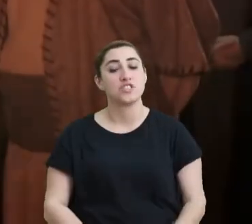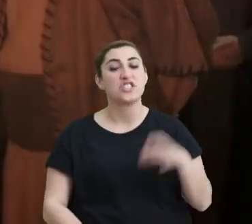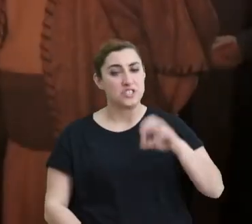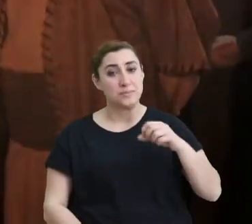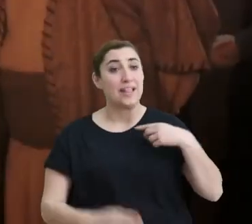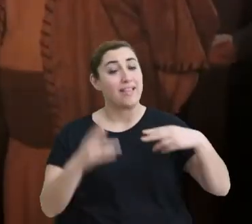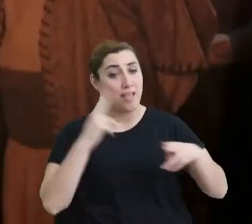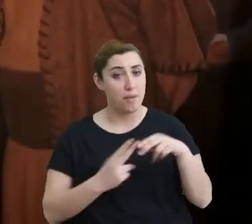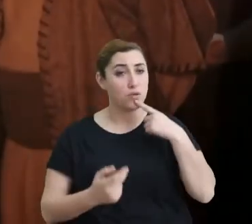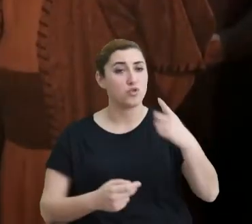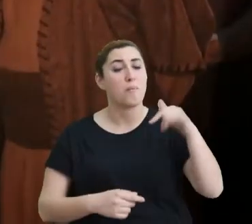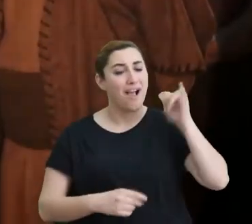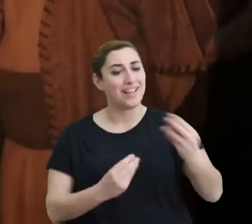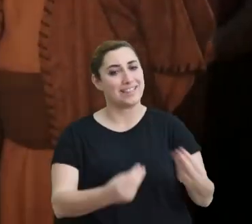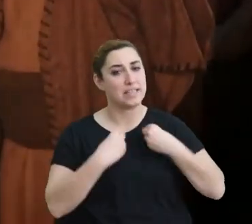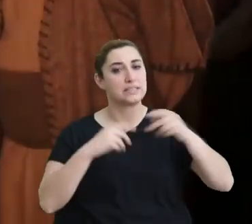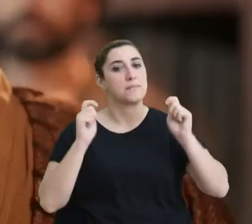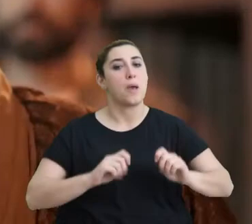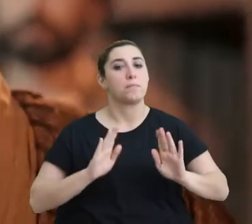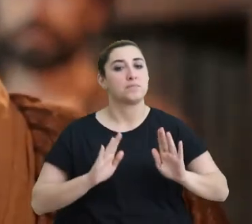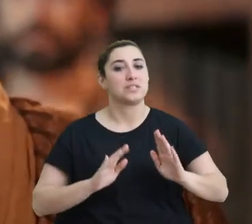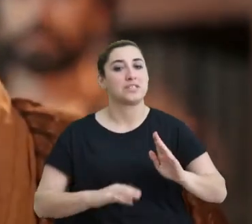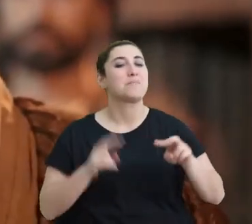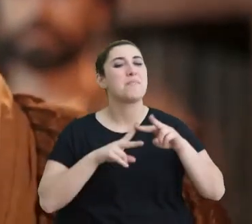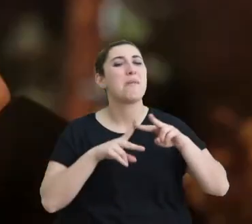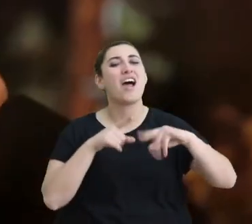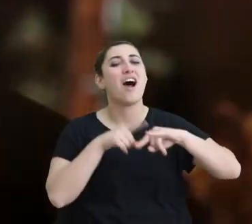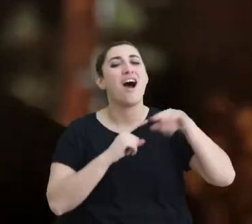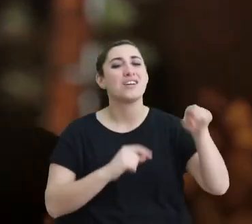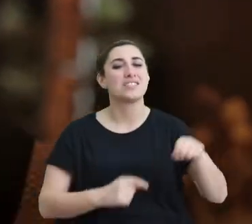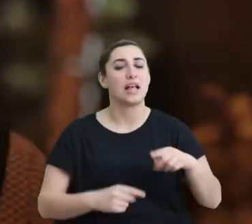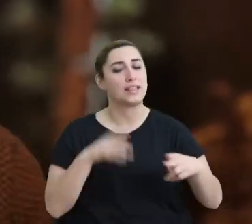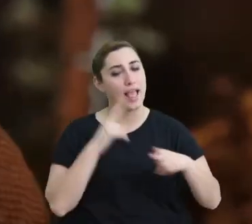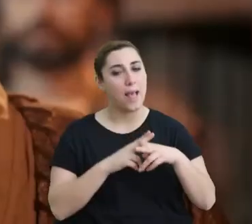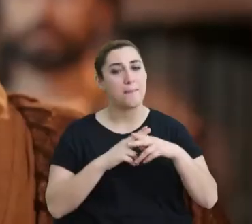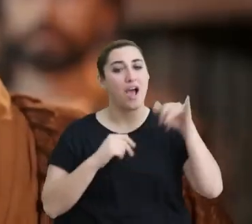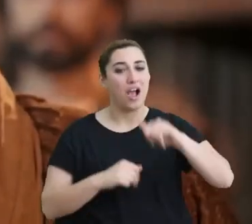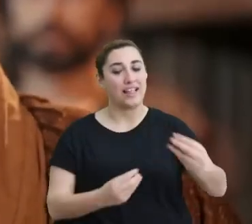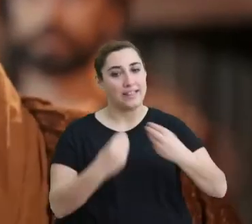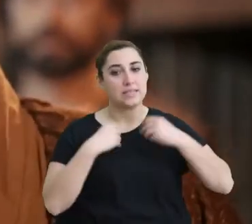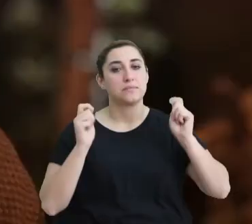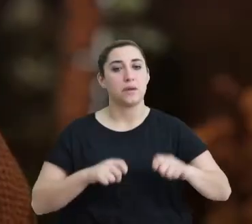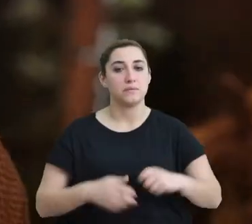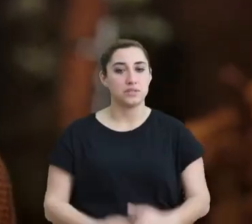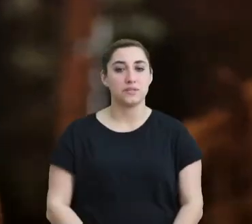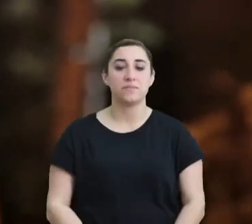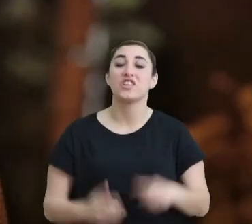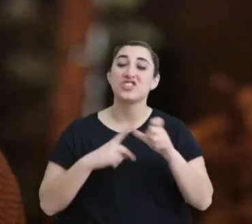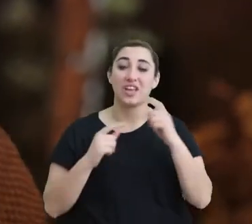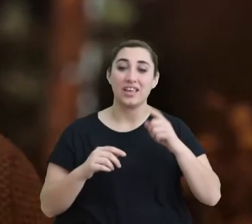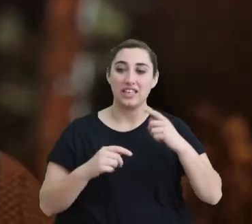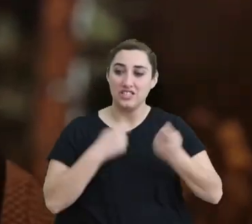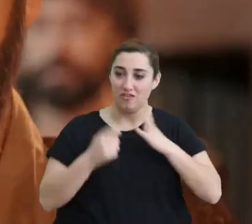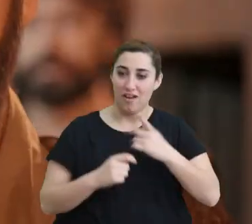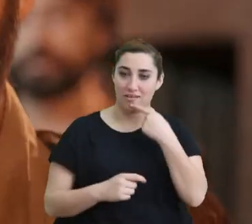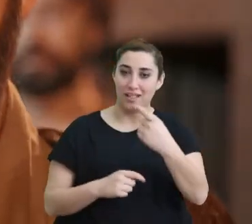Şimdiden tez yok, adalete teslim edile. Minberci Hasan, derhal adalete teslim edile. Şeyhimiz zikirdedir